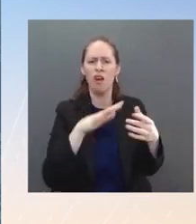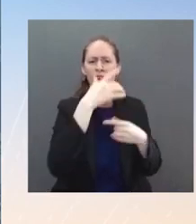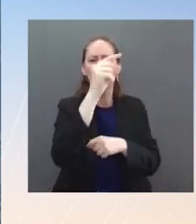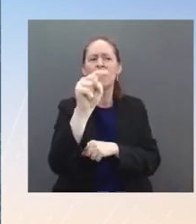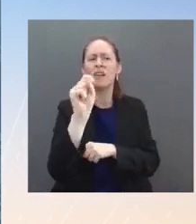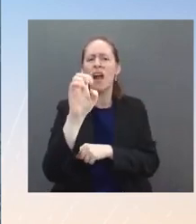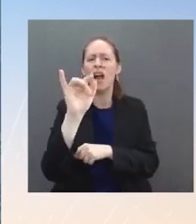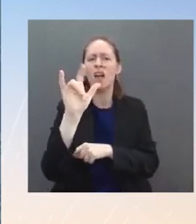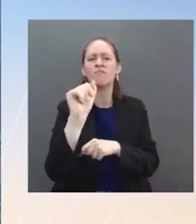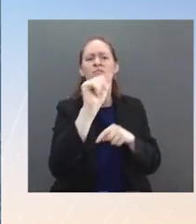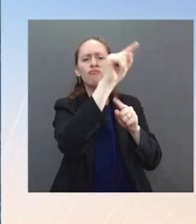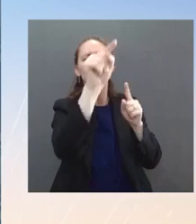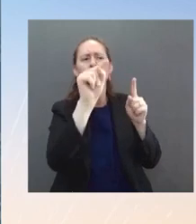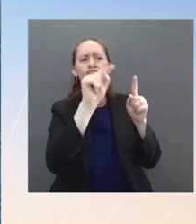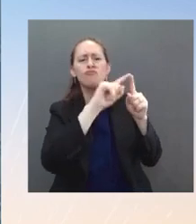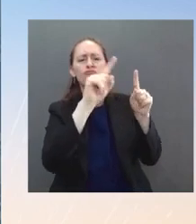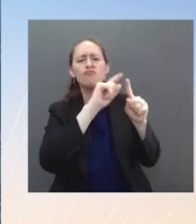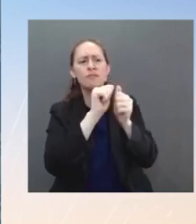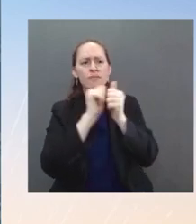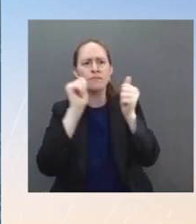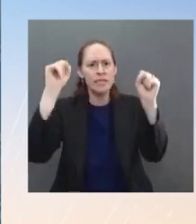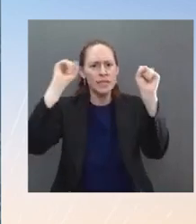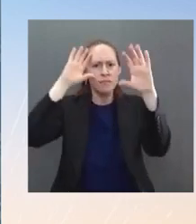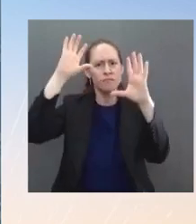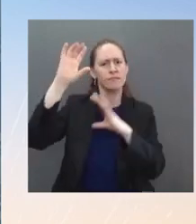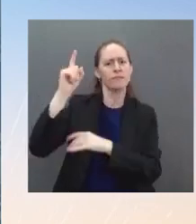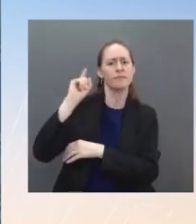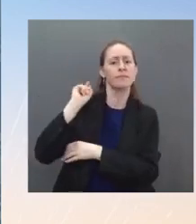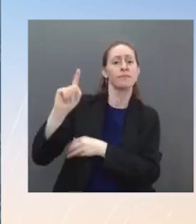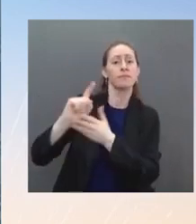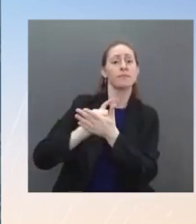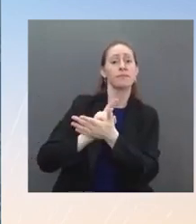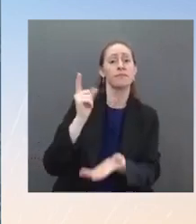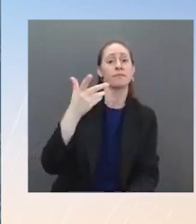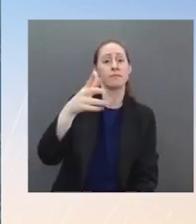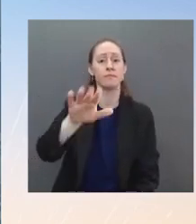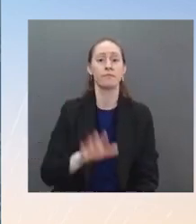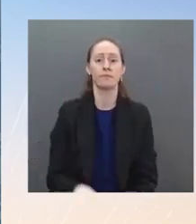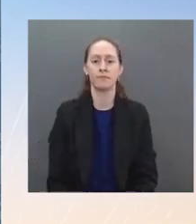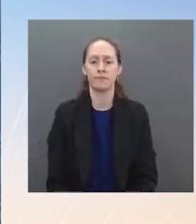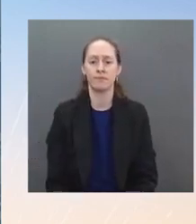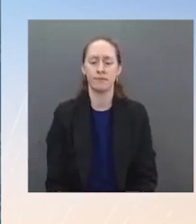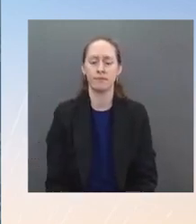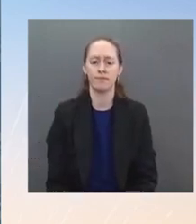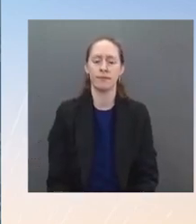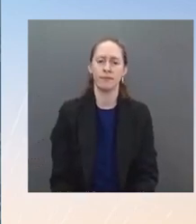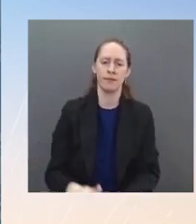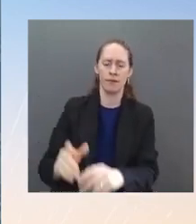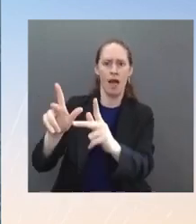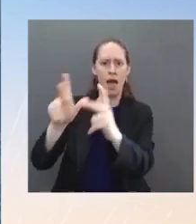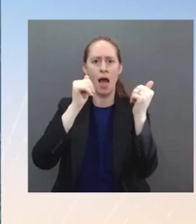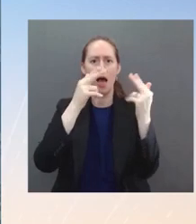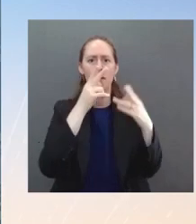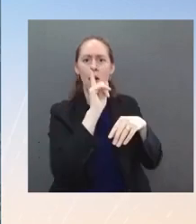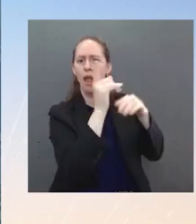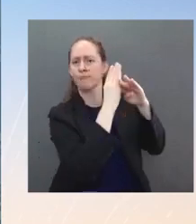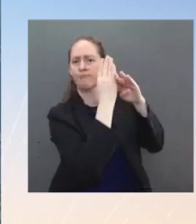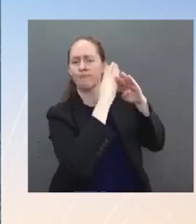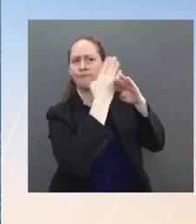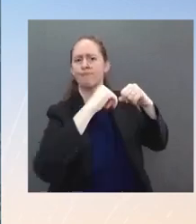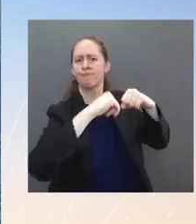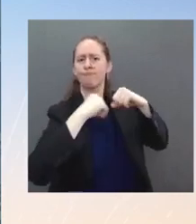Ukraine. Kate Bedingfield, giám đốc truyền thông tại Tòa Bạch Ốc, nói với các phóng viên hôm thứ Tư, "Chúng tôi có thông tin